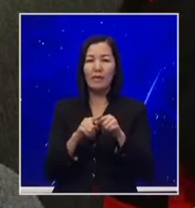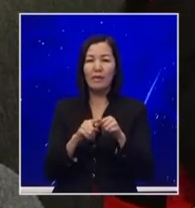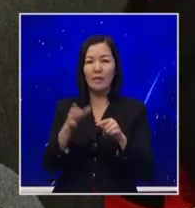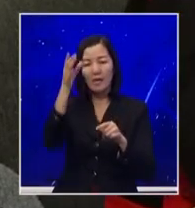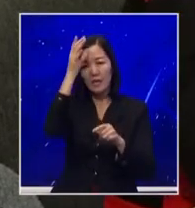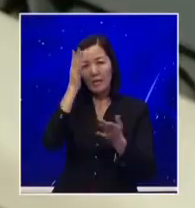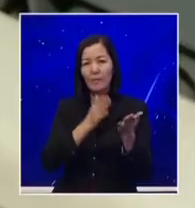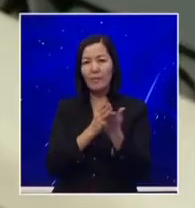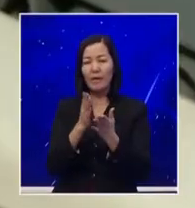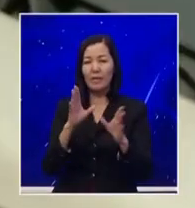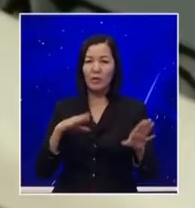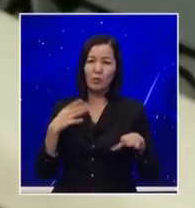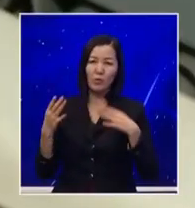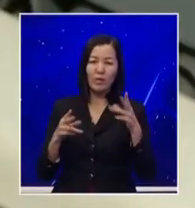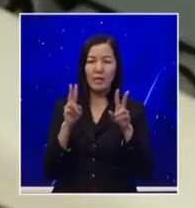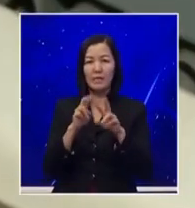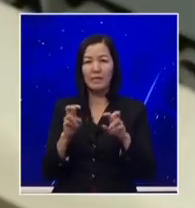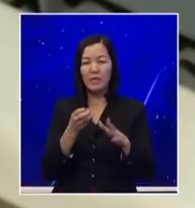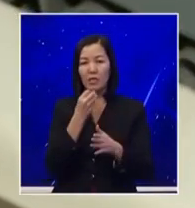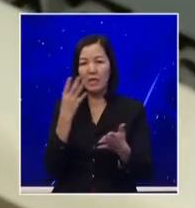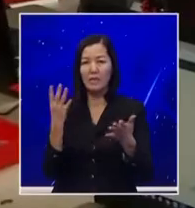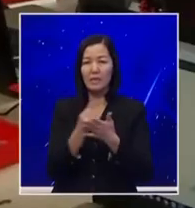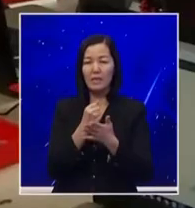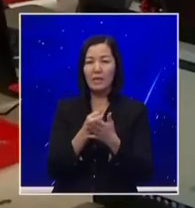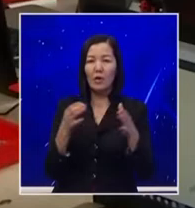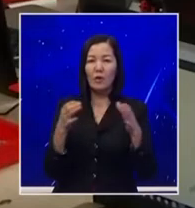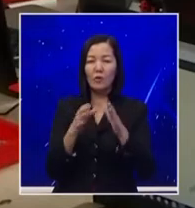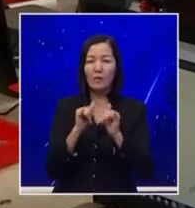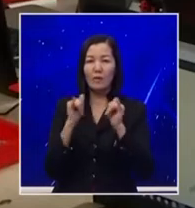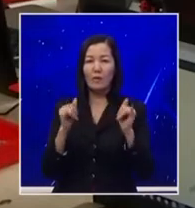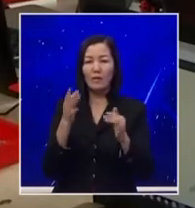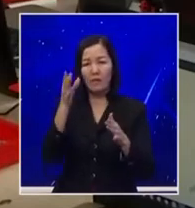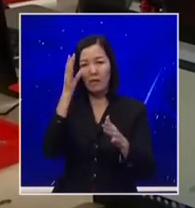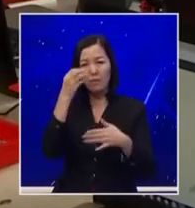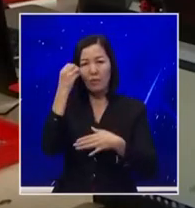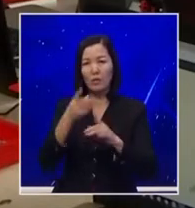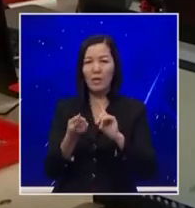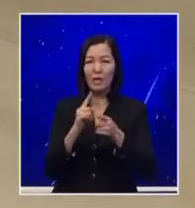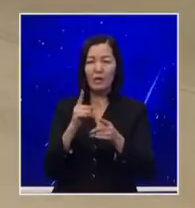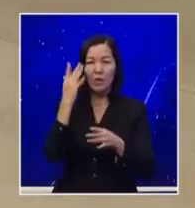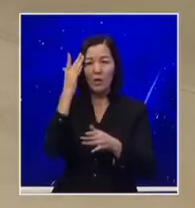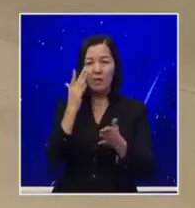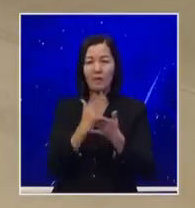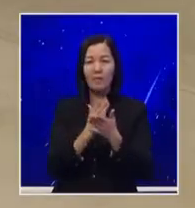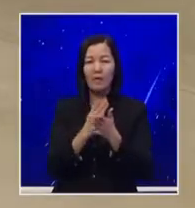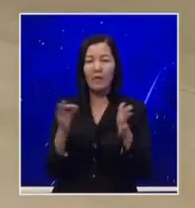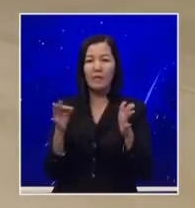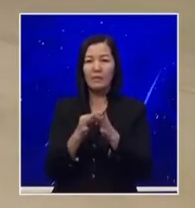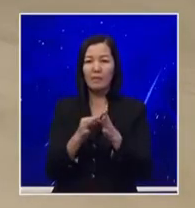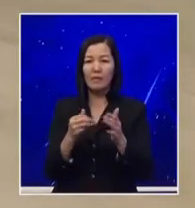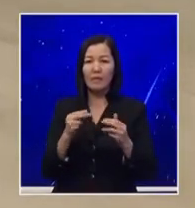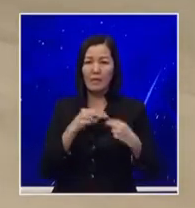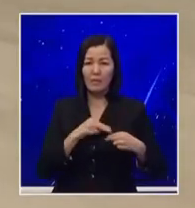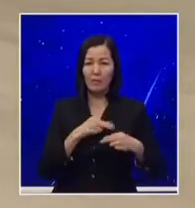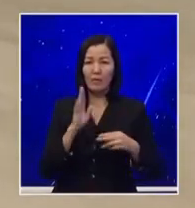бағытта айналыса бастаған. Ізденіс нәтижелері де жаман емес. Алдамирдің үйірмені кеңейтіп, ғылыми орталыққа айналдырмақ арманы бар. Сол мақсат жолында тер төкпек.